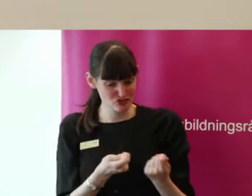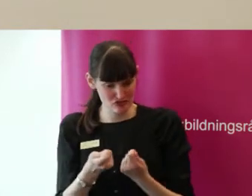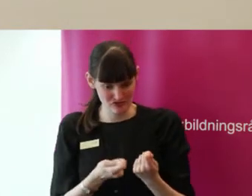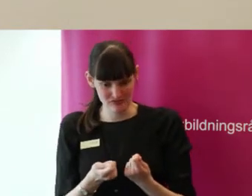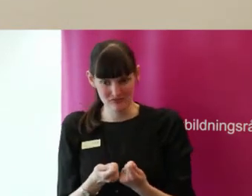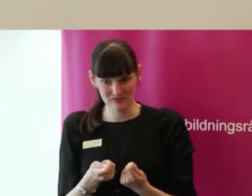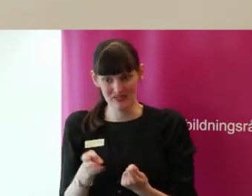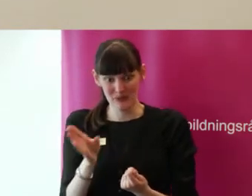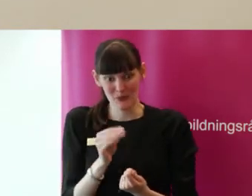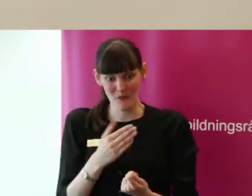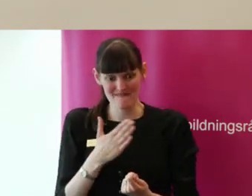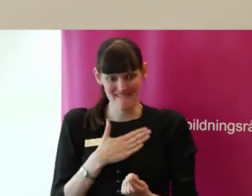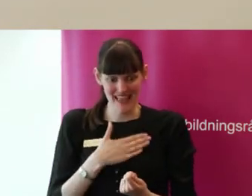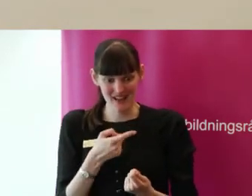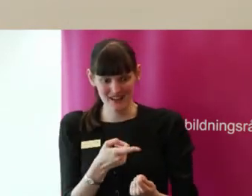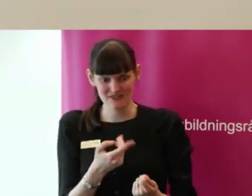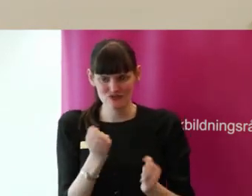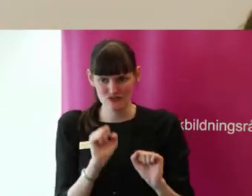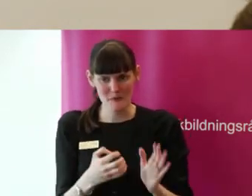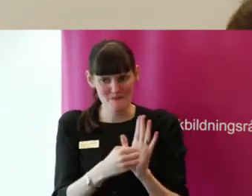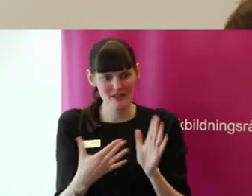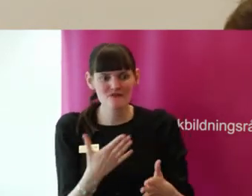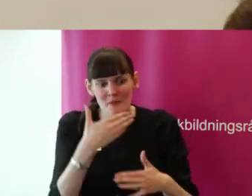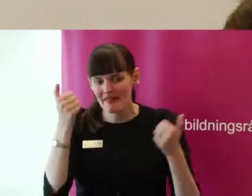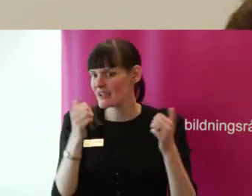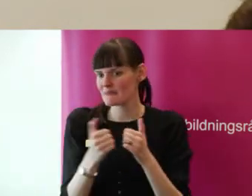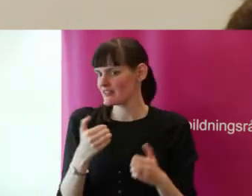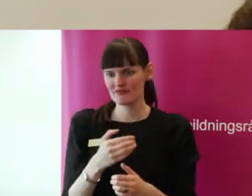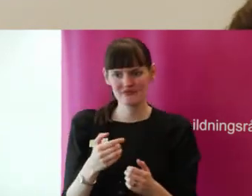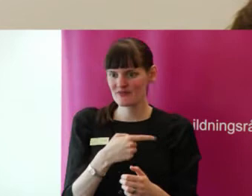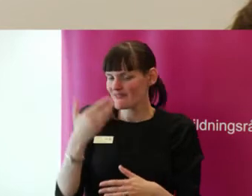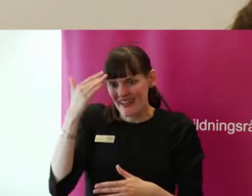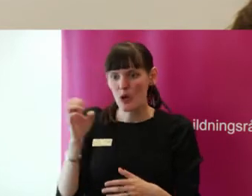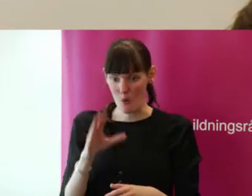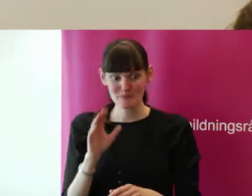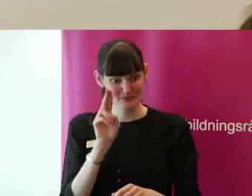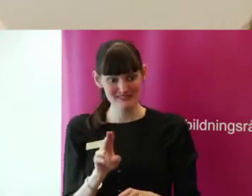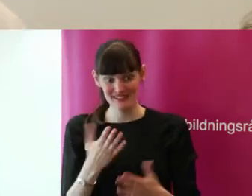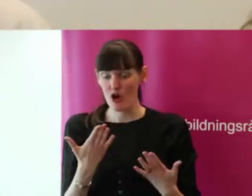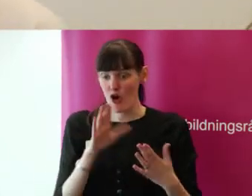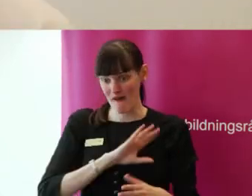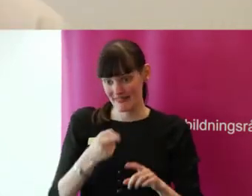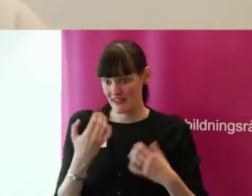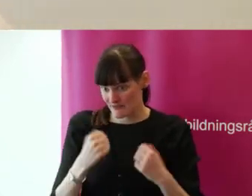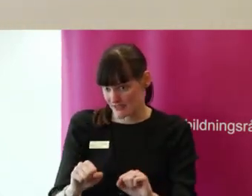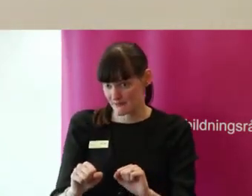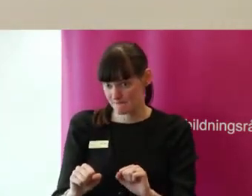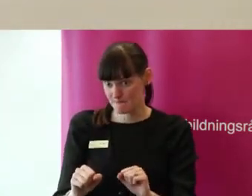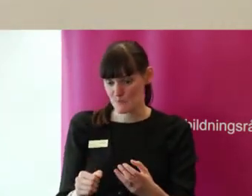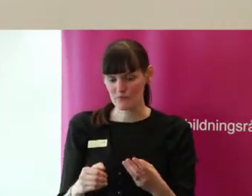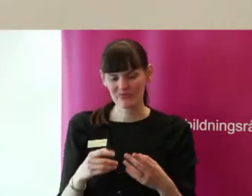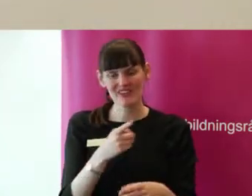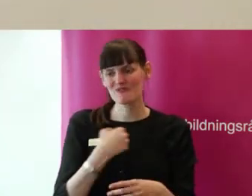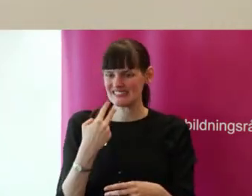en ambition att den ska förbättra. Men vi vet inte om den verkligen gör det. Därför ska man vara väldigt försiktig. Tre saker ser